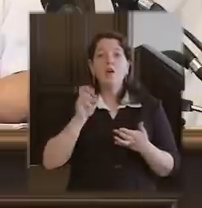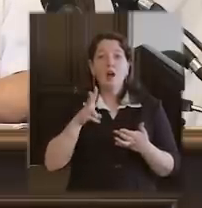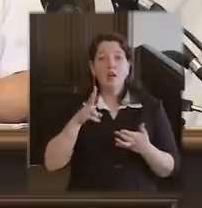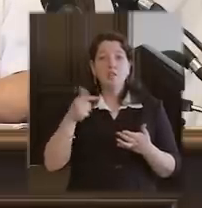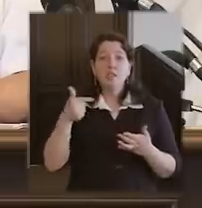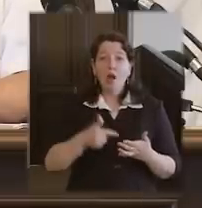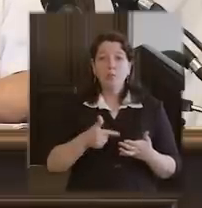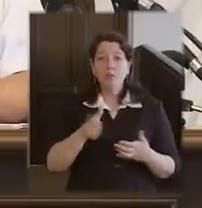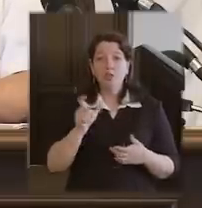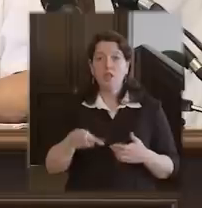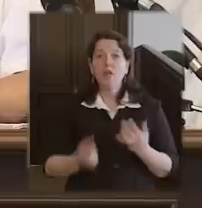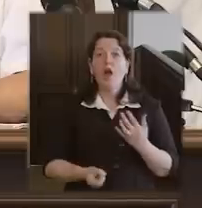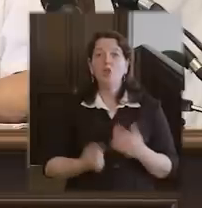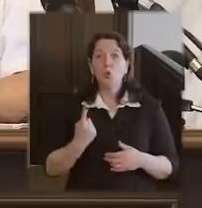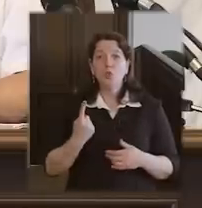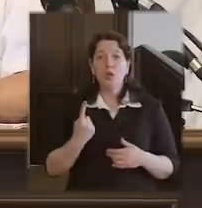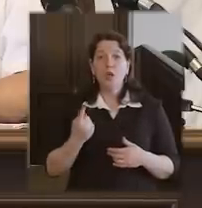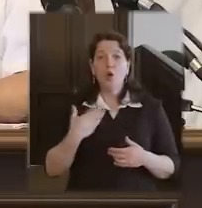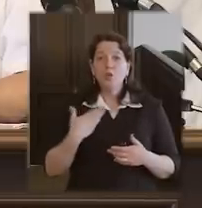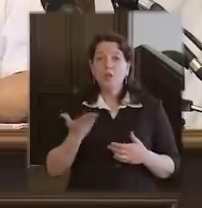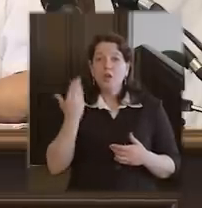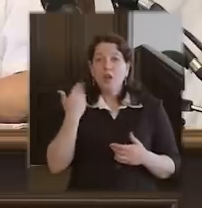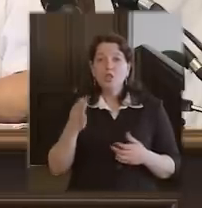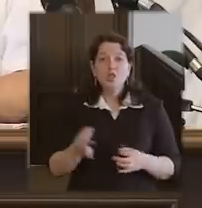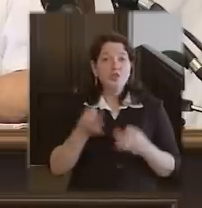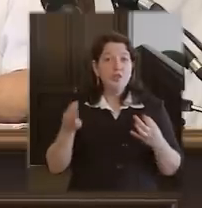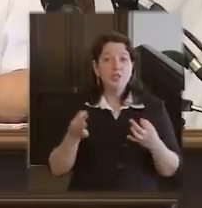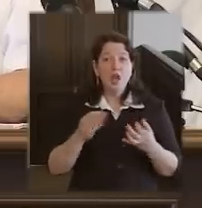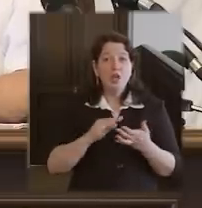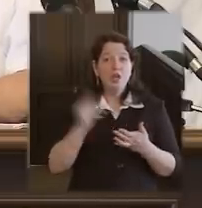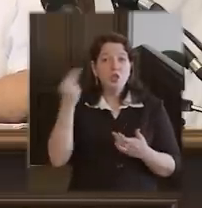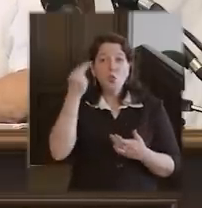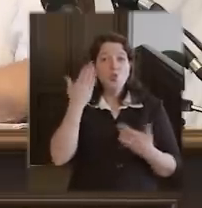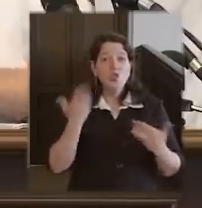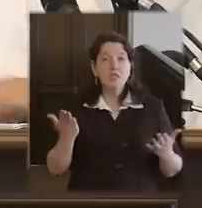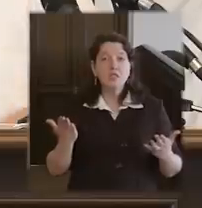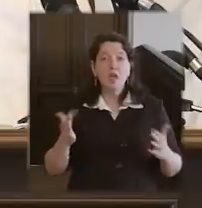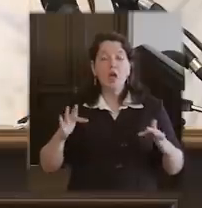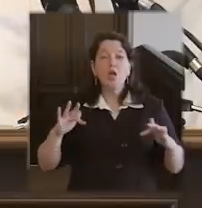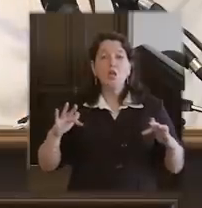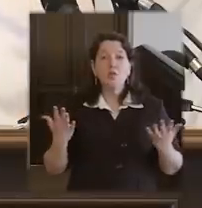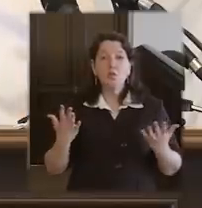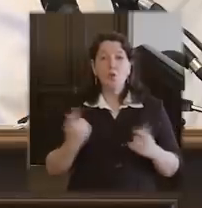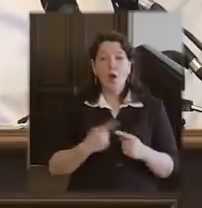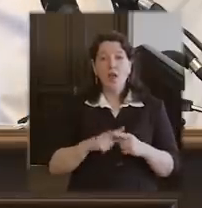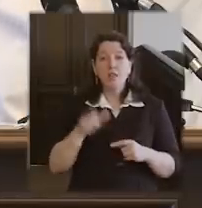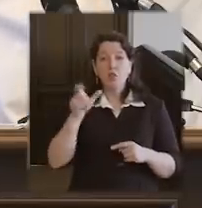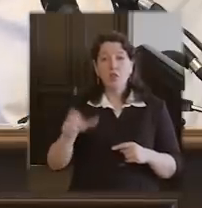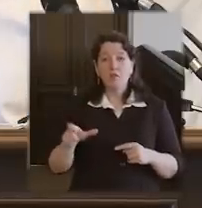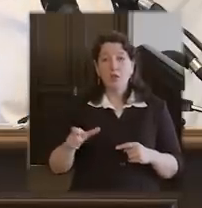учился? Даже иудейского не знал, то есть Библии Ветхозаветной. И вдруг этот человек заявляет,